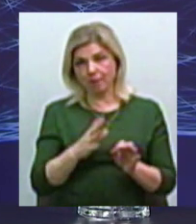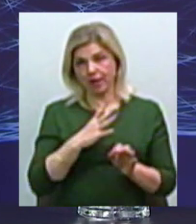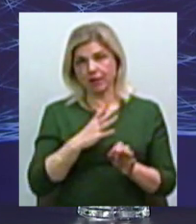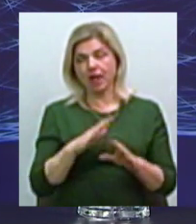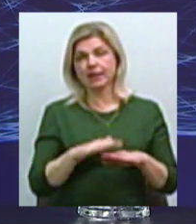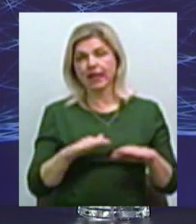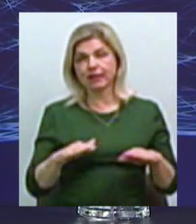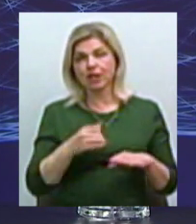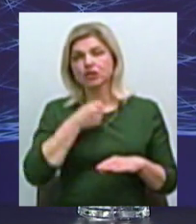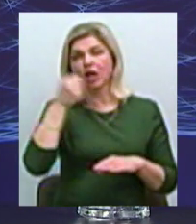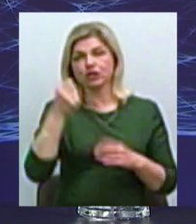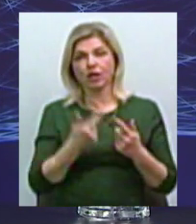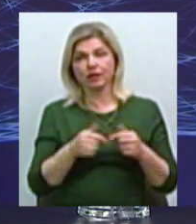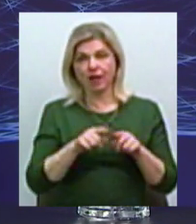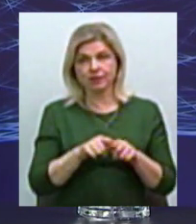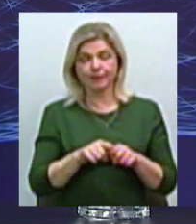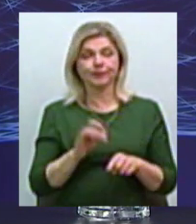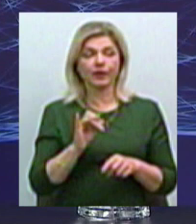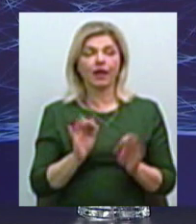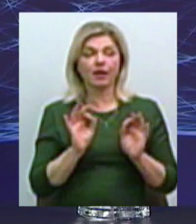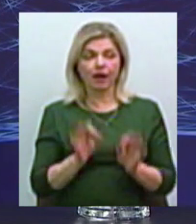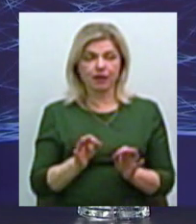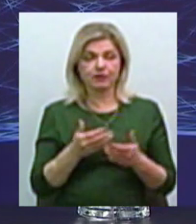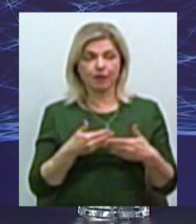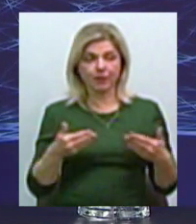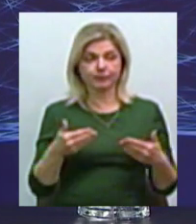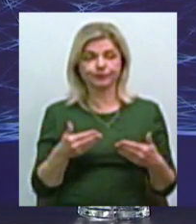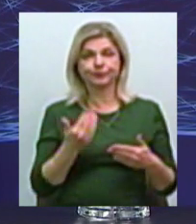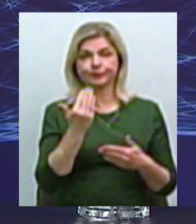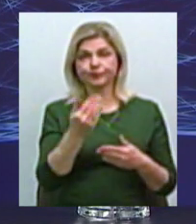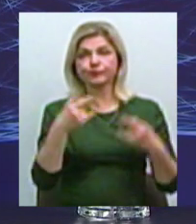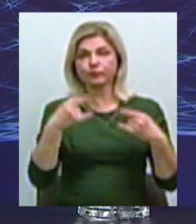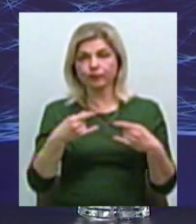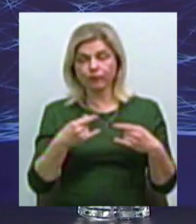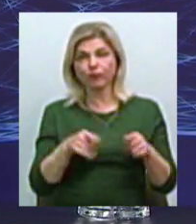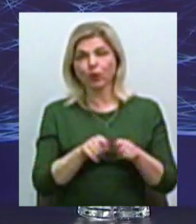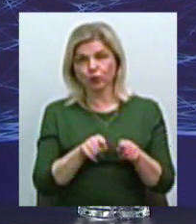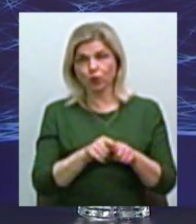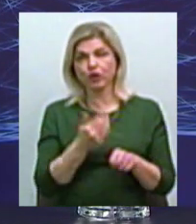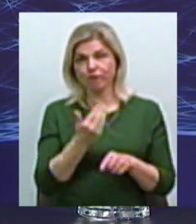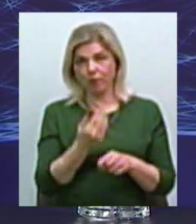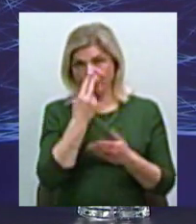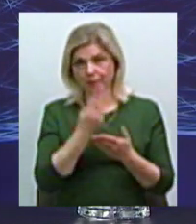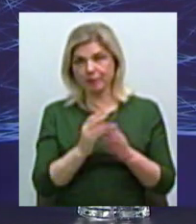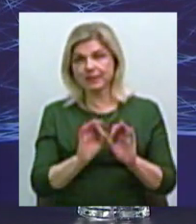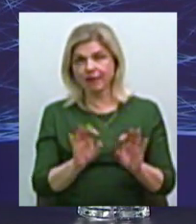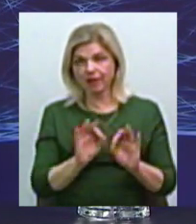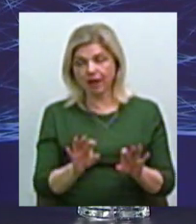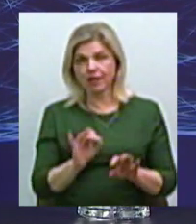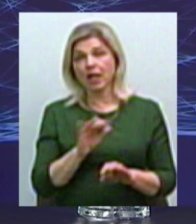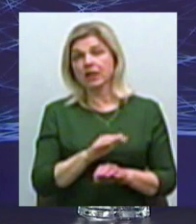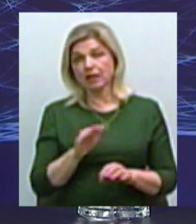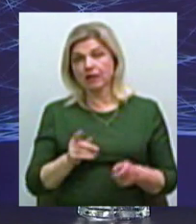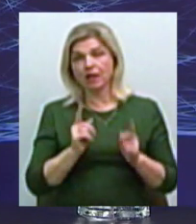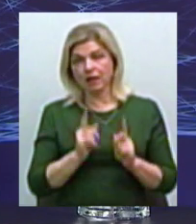І в нас був проєкт «Наші дні об'єктиві». Якраз ми, до речі, в вашій студії також його представляли. І діти реально показали,